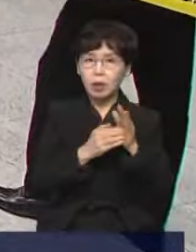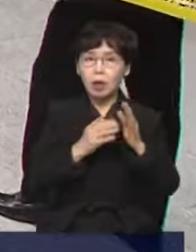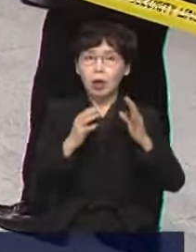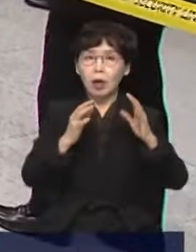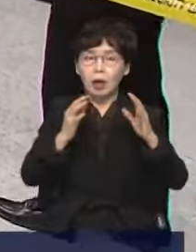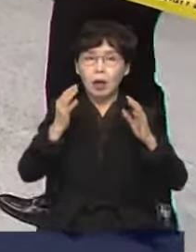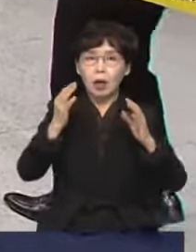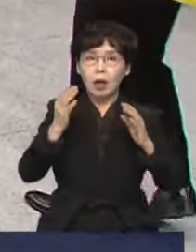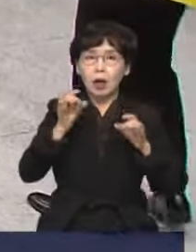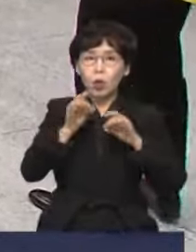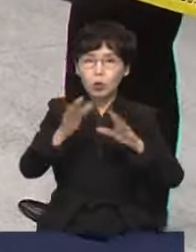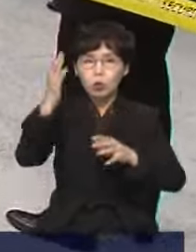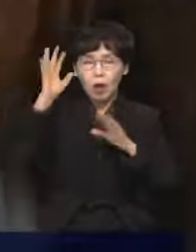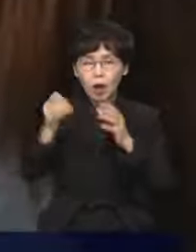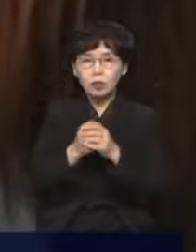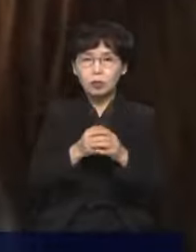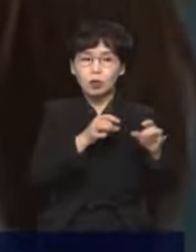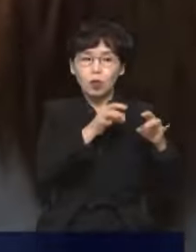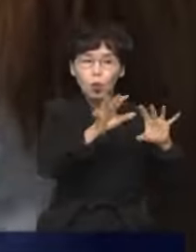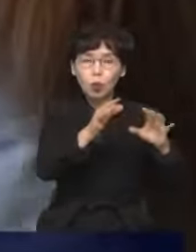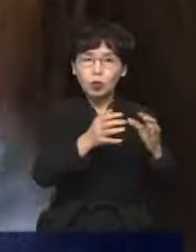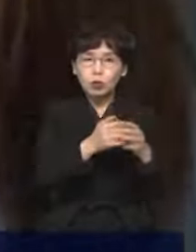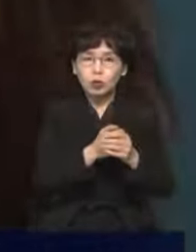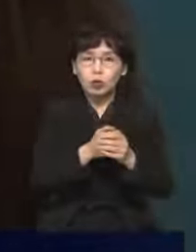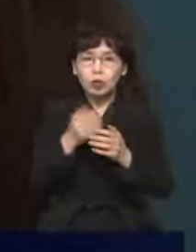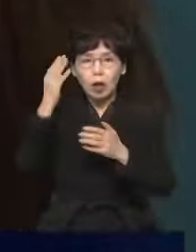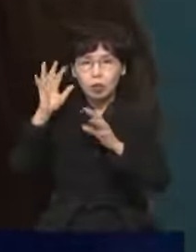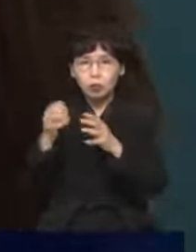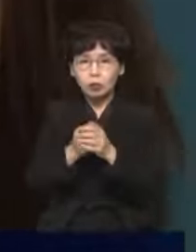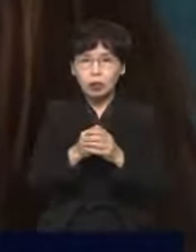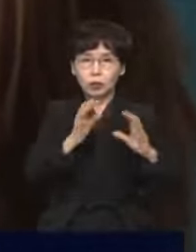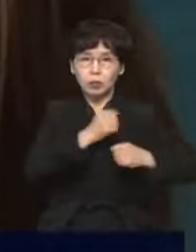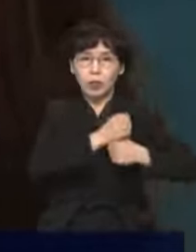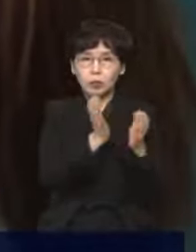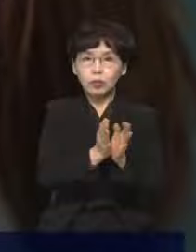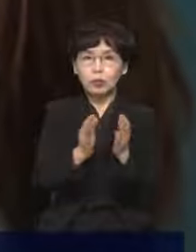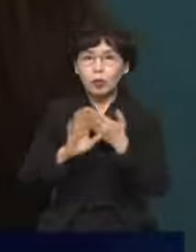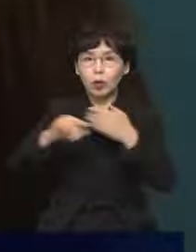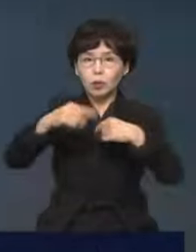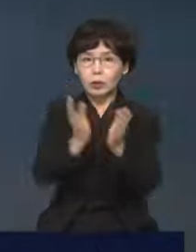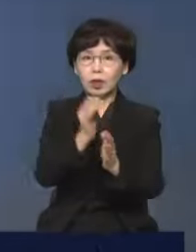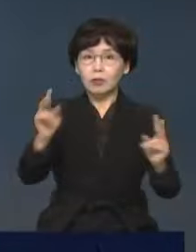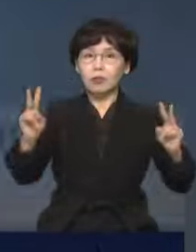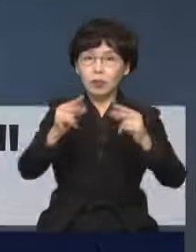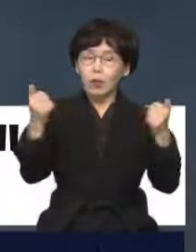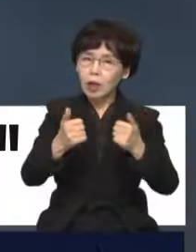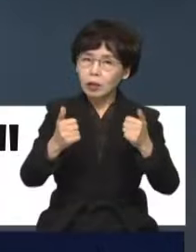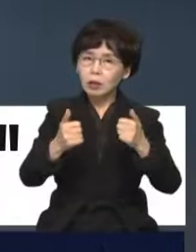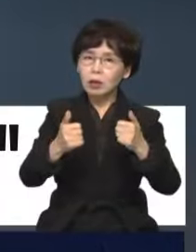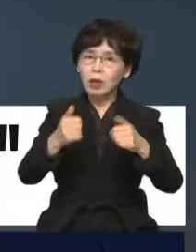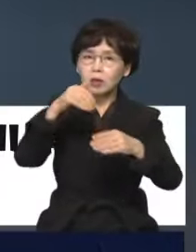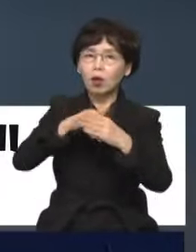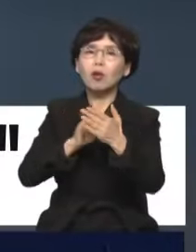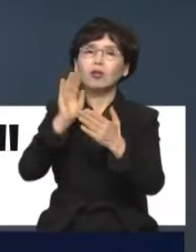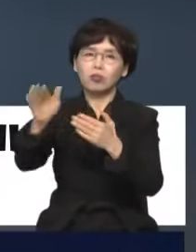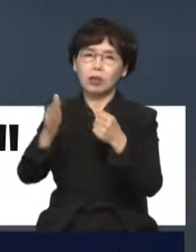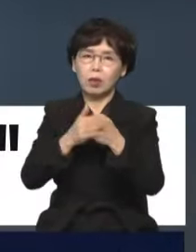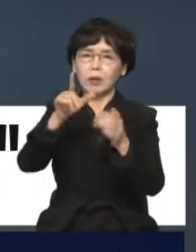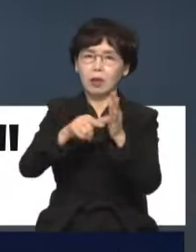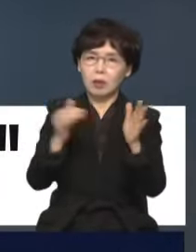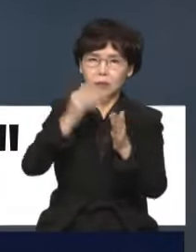회담은 총선 이후 개최될 것으로 보여 총선 전까지 계속 국내에 머물 것으로 예상됩니다. 이 대사는 해병대 채모상병